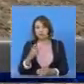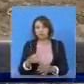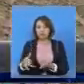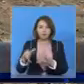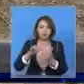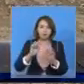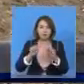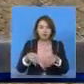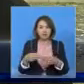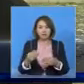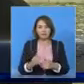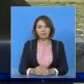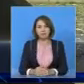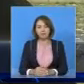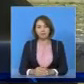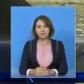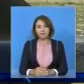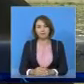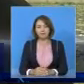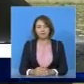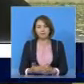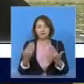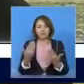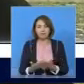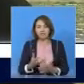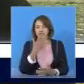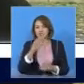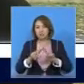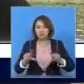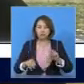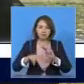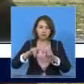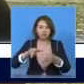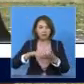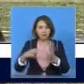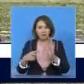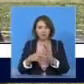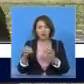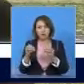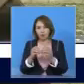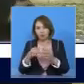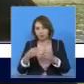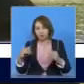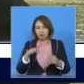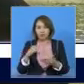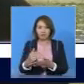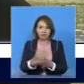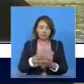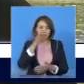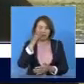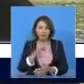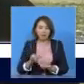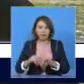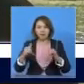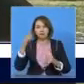суаруға мүмкіндік береді. В этом году планируем. Биыл жылыжай салуды да жоспарладық. Алдымен аумағы 10 сотық болады. Тәжірибе жинап алып, кейін дамыту қажет